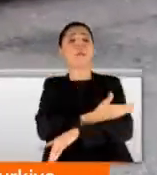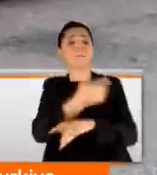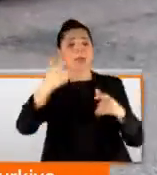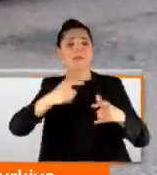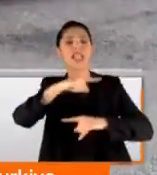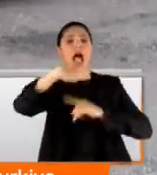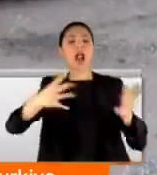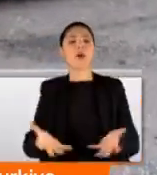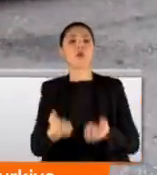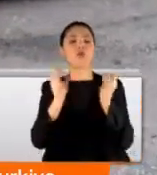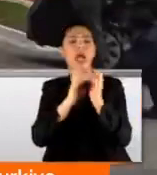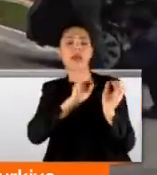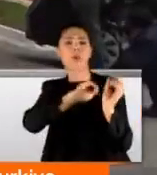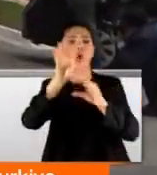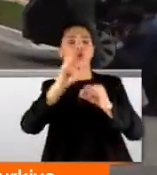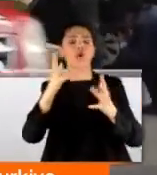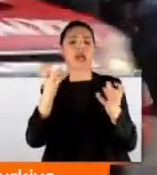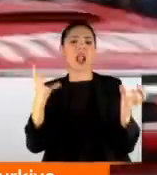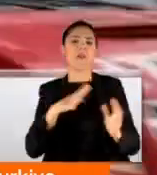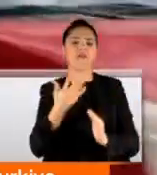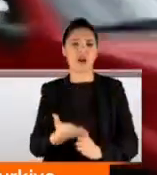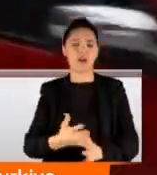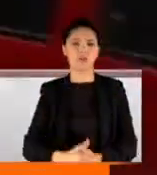arama kurtarma ekibi sevk edildi.